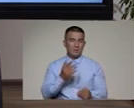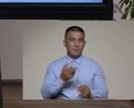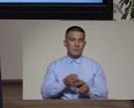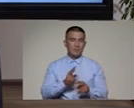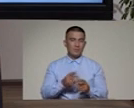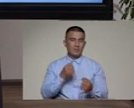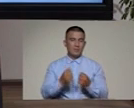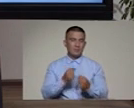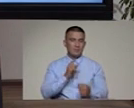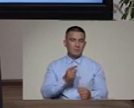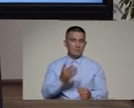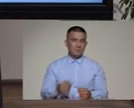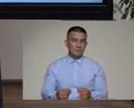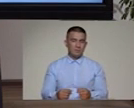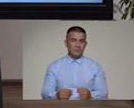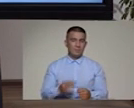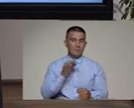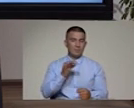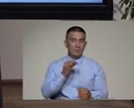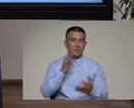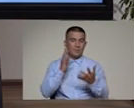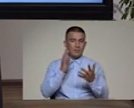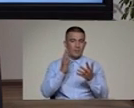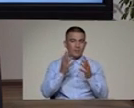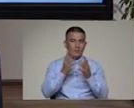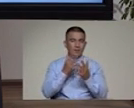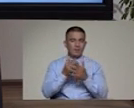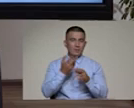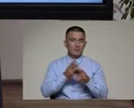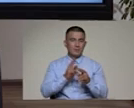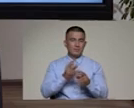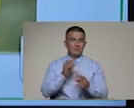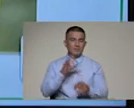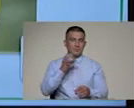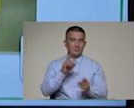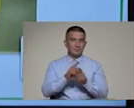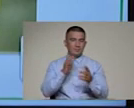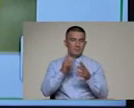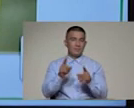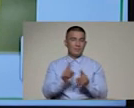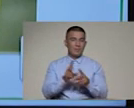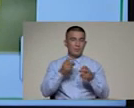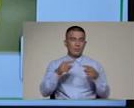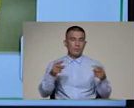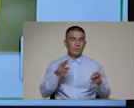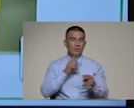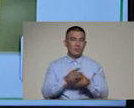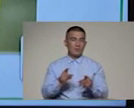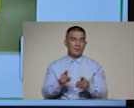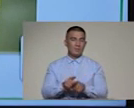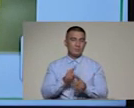Bolg'alanmaydi. Hamda yaltiroqlik xususiyati yoddan boshqa metalmaslarda mavjud